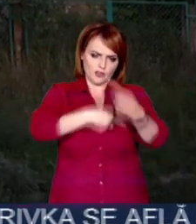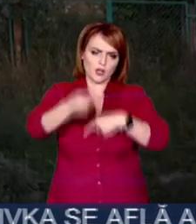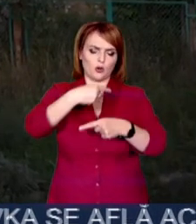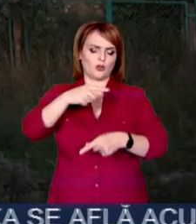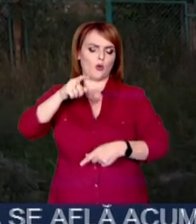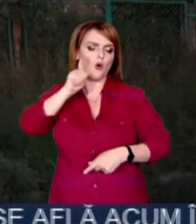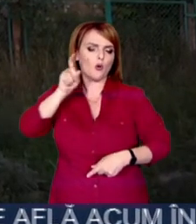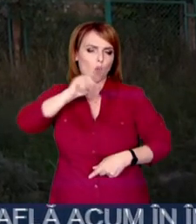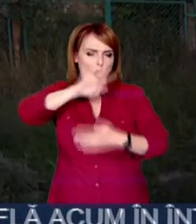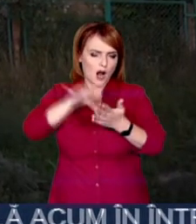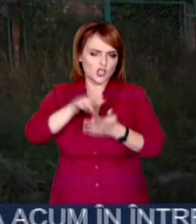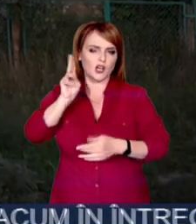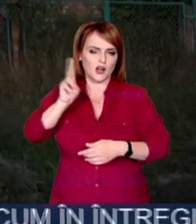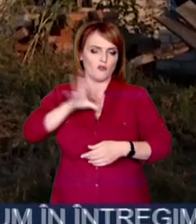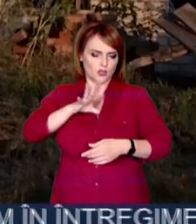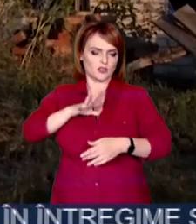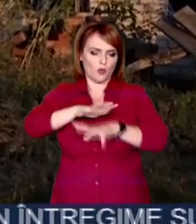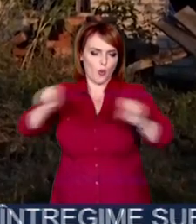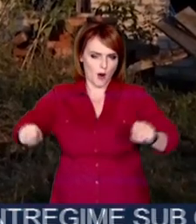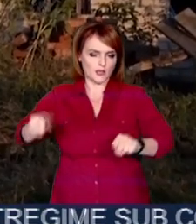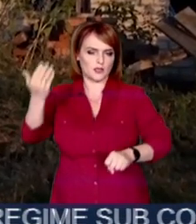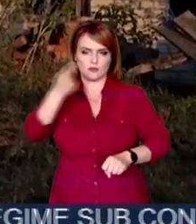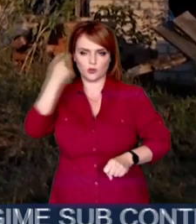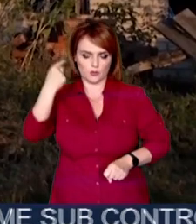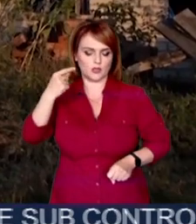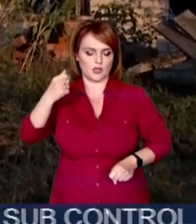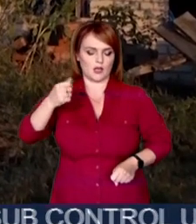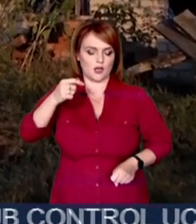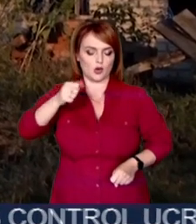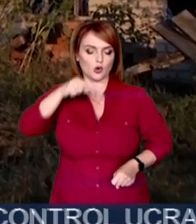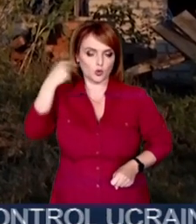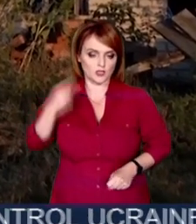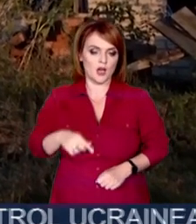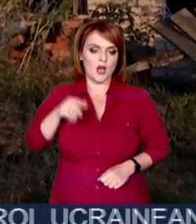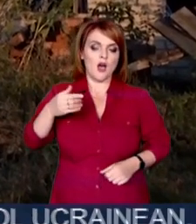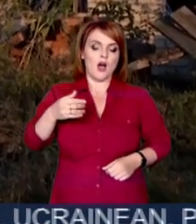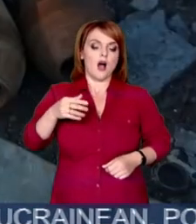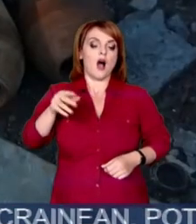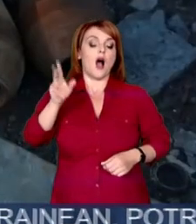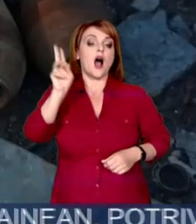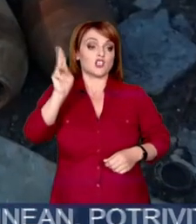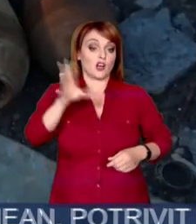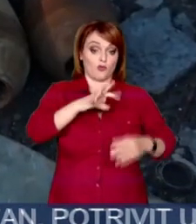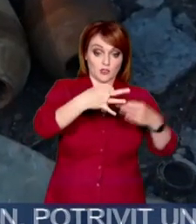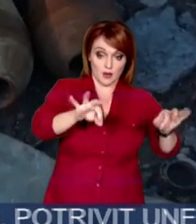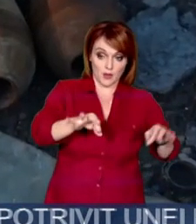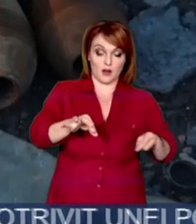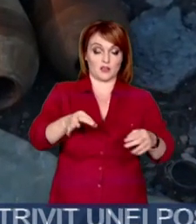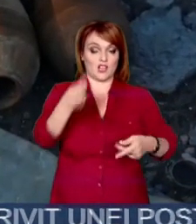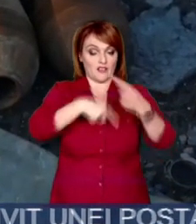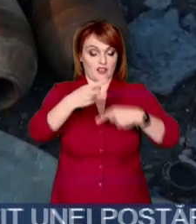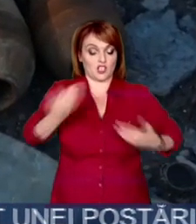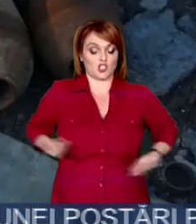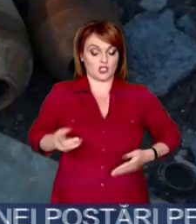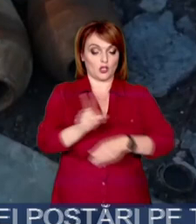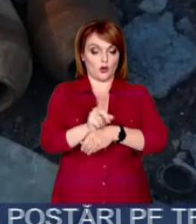trupele ruse. În discursul său video, Zelensky a spus că Ucraina stabilizează situația din regiunea de nord-est, care acum este în mare parte din